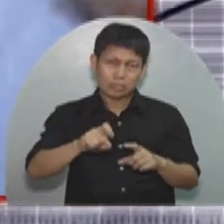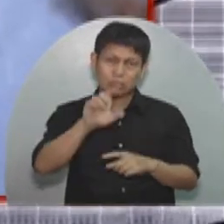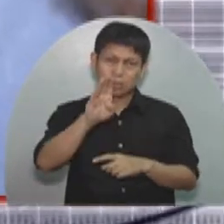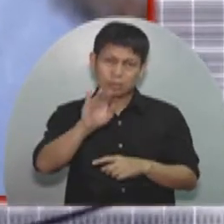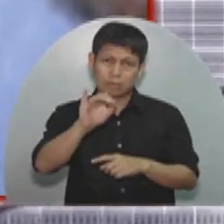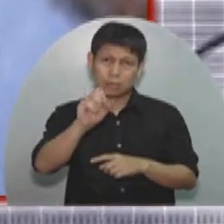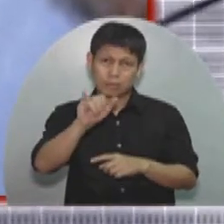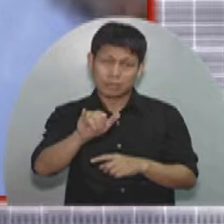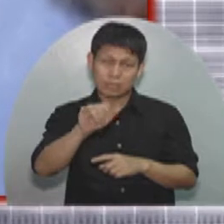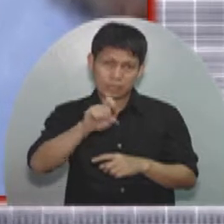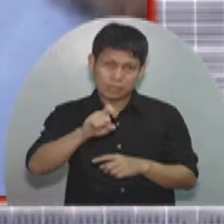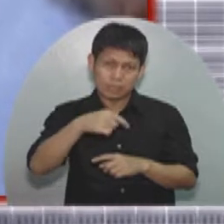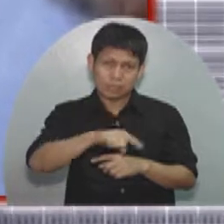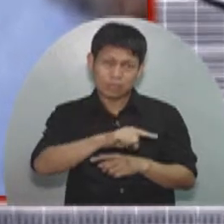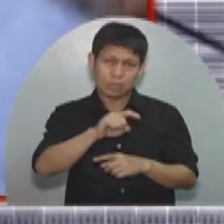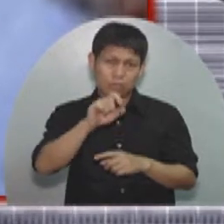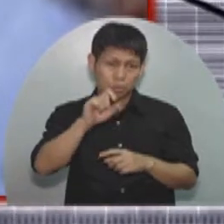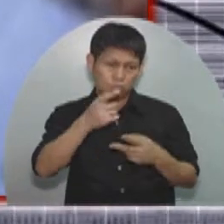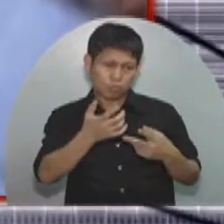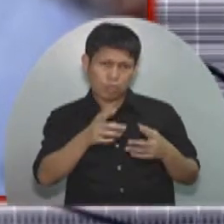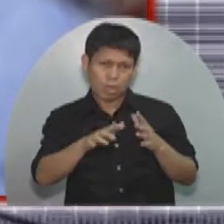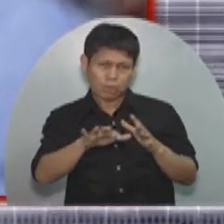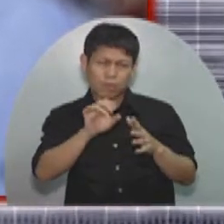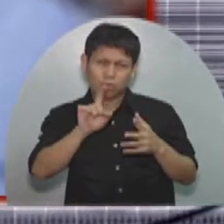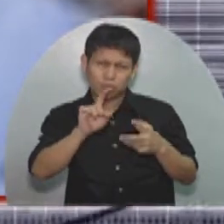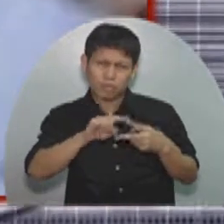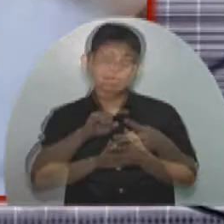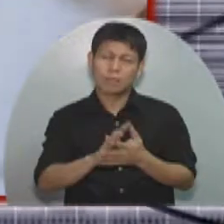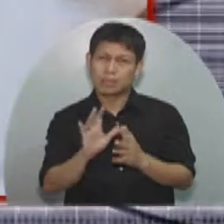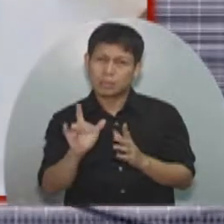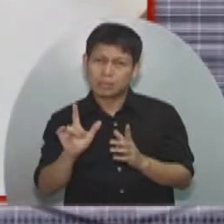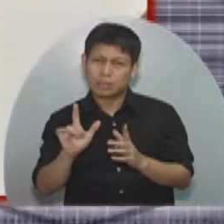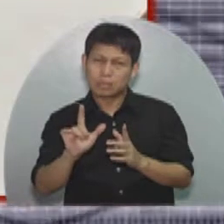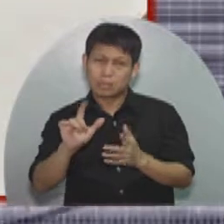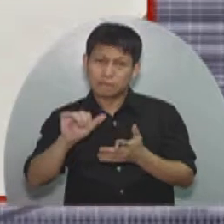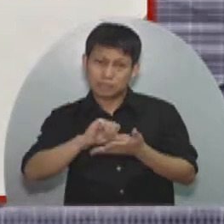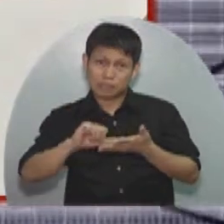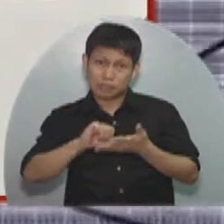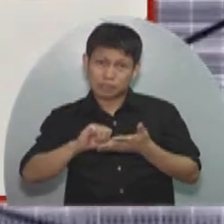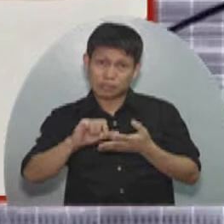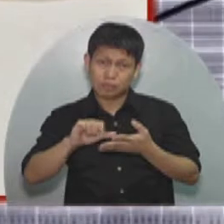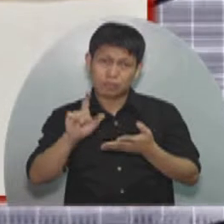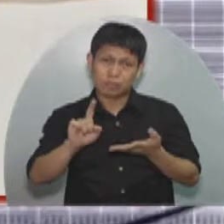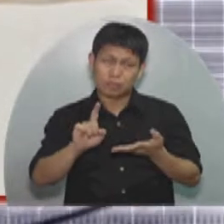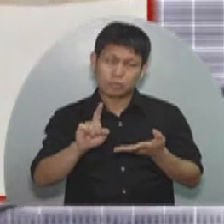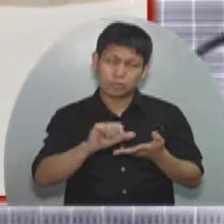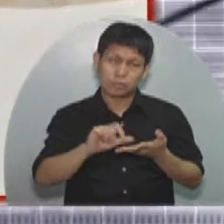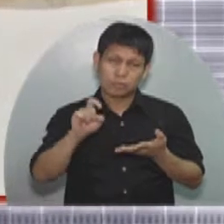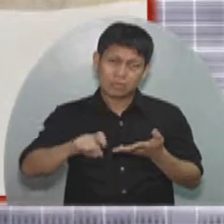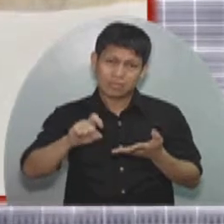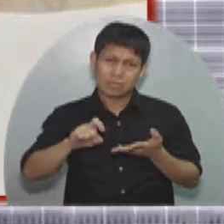no? Para nga malaman natin kung ito po ay benign lesion lamang. Usually kapag surgical management yung ating